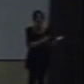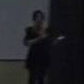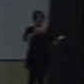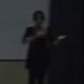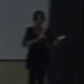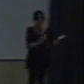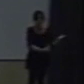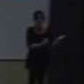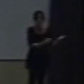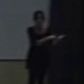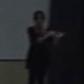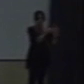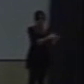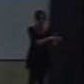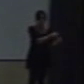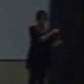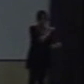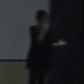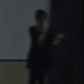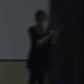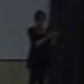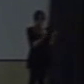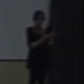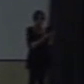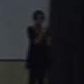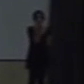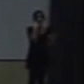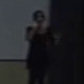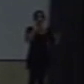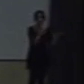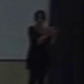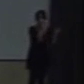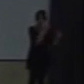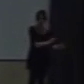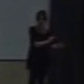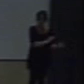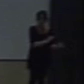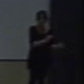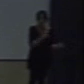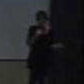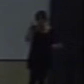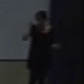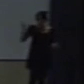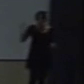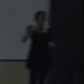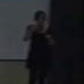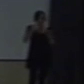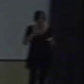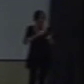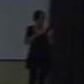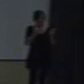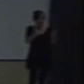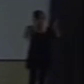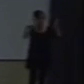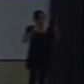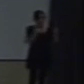no? I es feien sense tots aquests mitjans, o sigui, per segons quines coses sí que estan bé, però també estaria bé que parléssim dels perills i de també doncs, el nivell d'addicció que